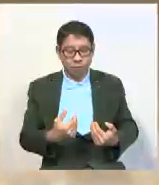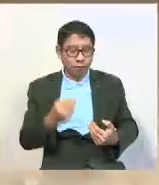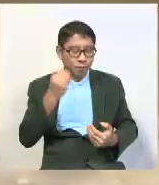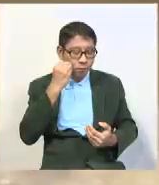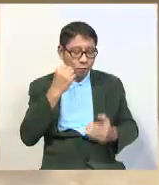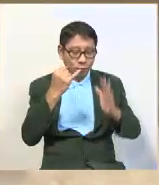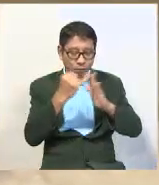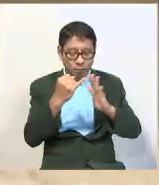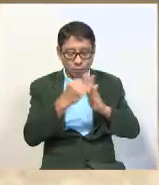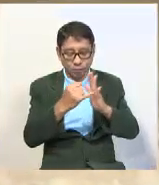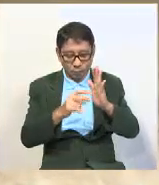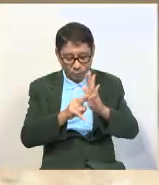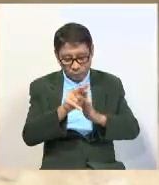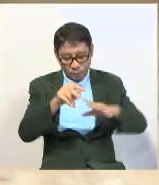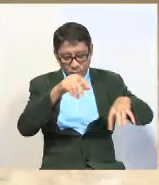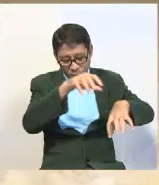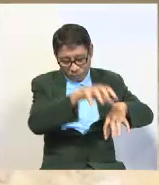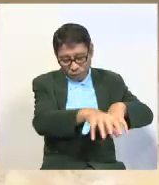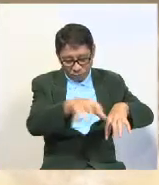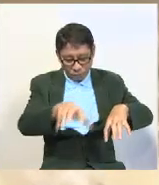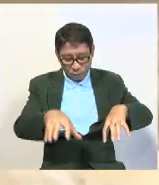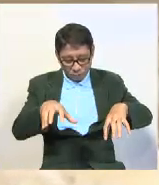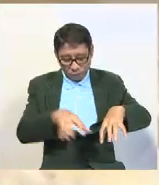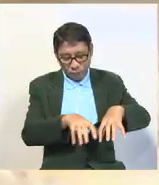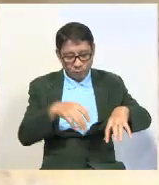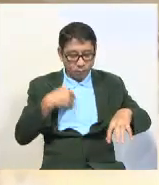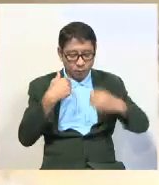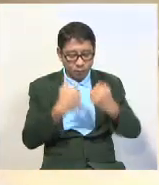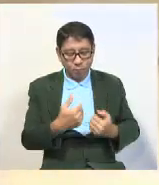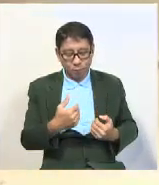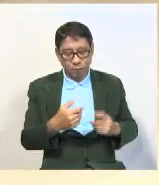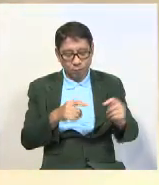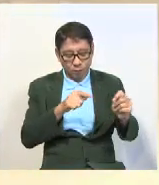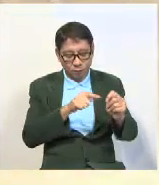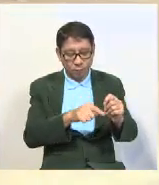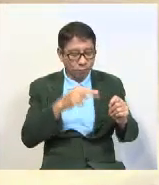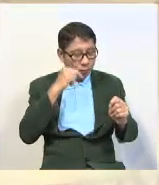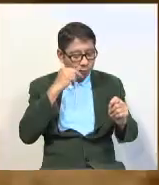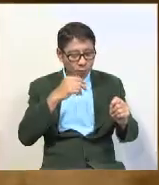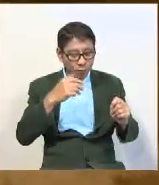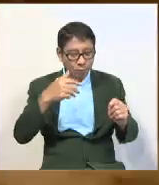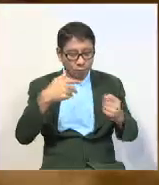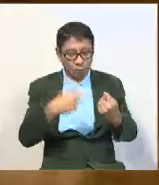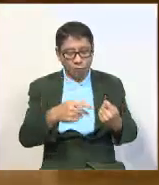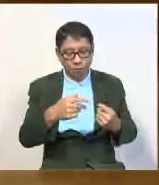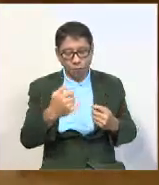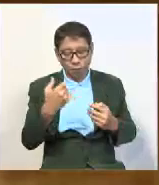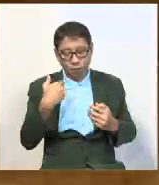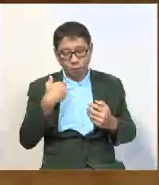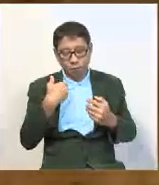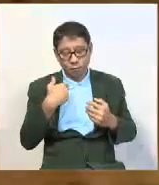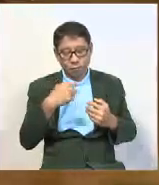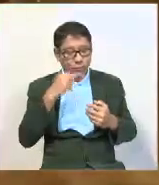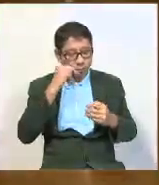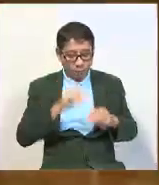านน้ำปายบ้านต่อซ้อบ้านดงไพรวันและบ้านป่าสักตำบลน้ำปายอำเภอแม่ตริมเ